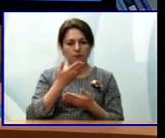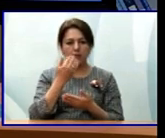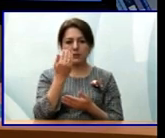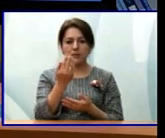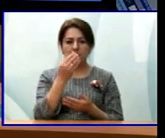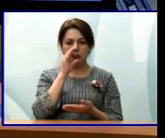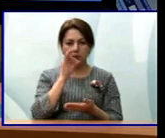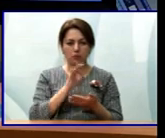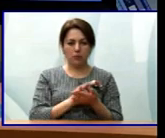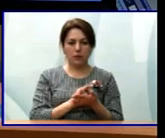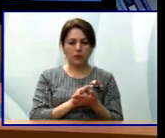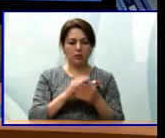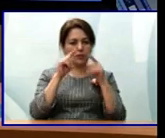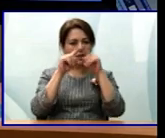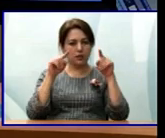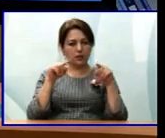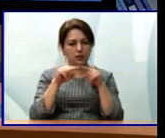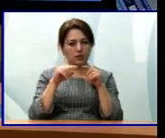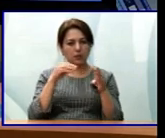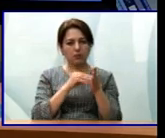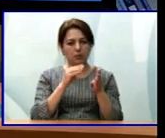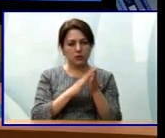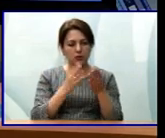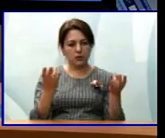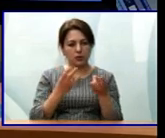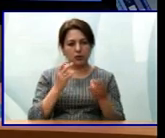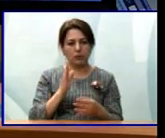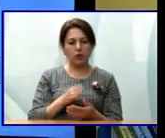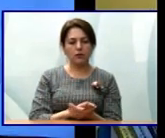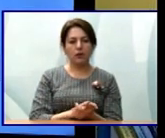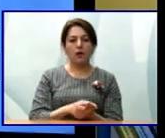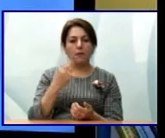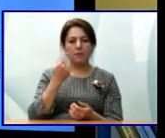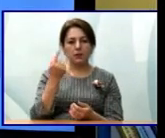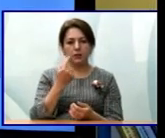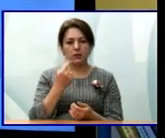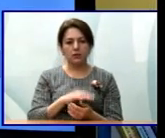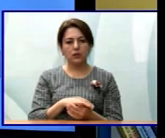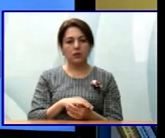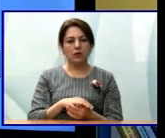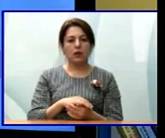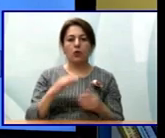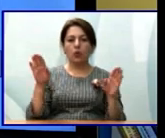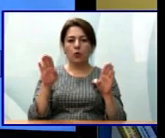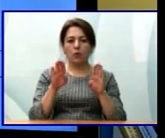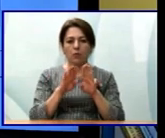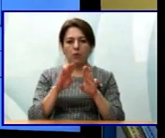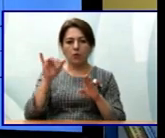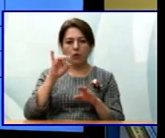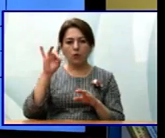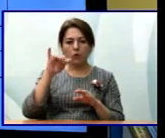siz javoblarni katakchalarga belgilab borasiz. Birinchi, yopiq